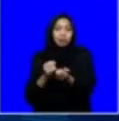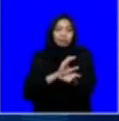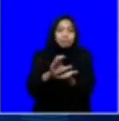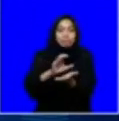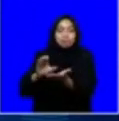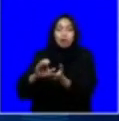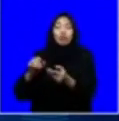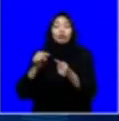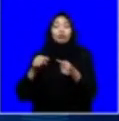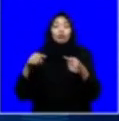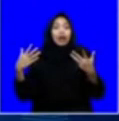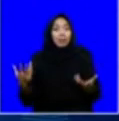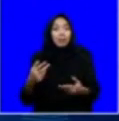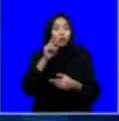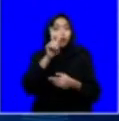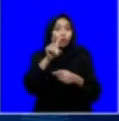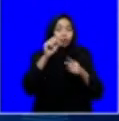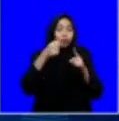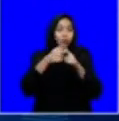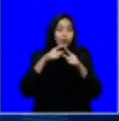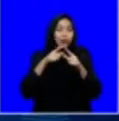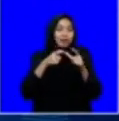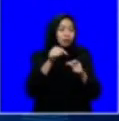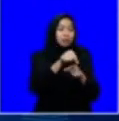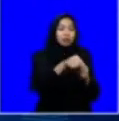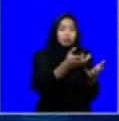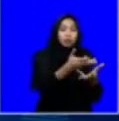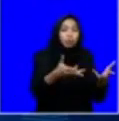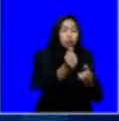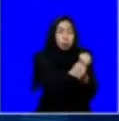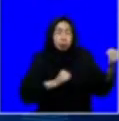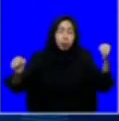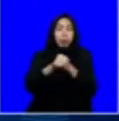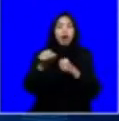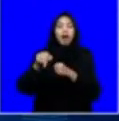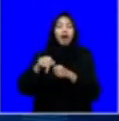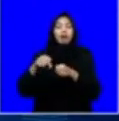benar-benar terdorong dengan perubahan dan transformasi penggunaan dana LPDP ini.